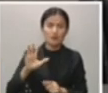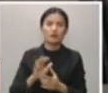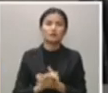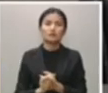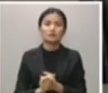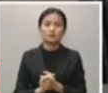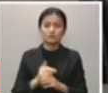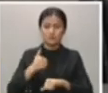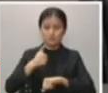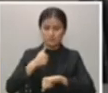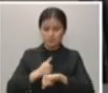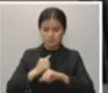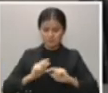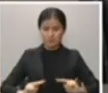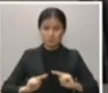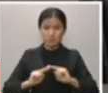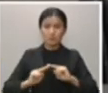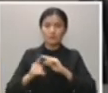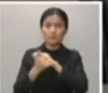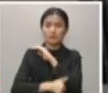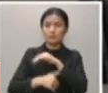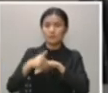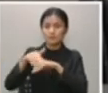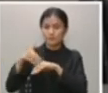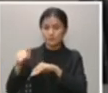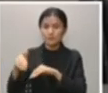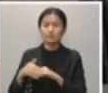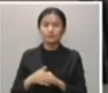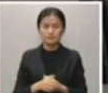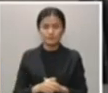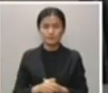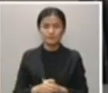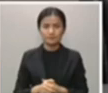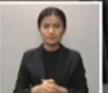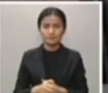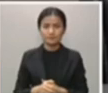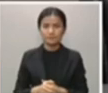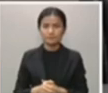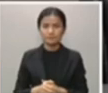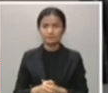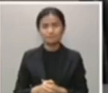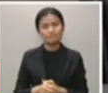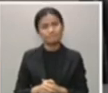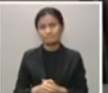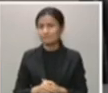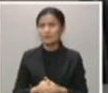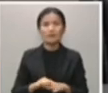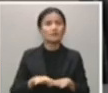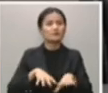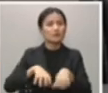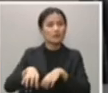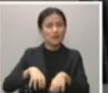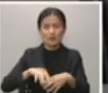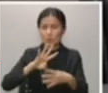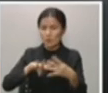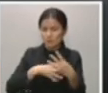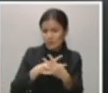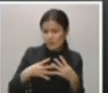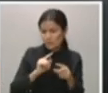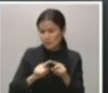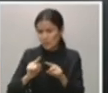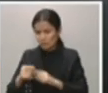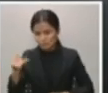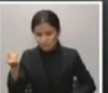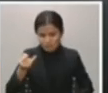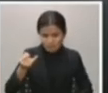รมัตถ์วินัยรัฐมนตรีว่าการกระทรวงการต่างประเทศบริหารราชการแผ่นดินผิดพลาดบกพร่องอย่างร้ายแรงล้มเห